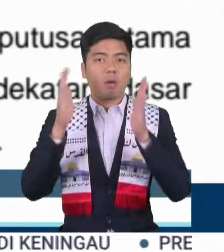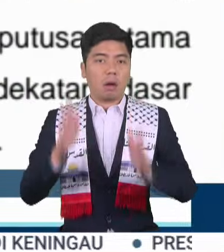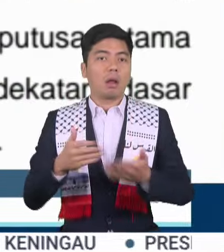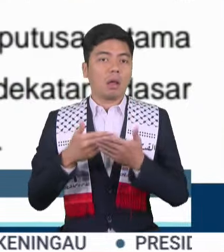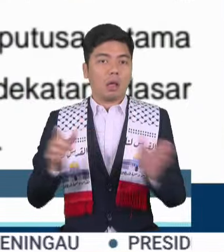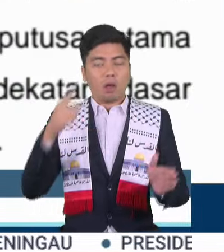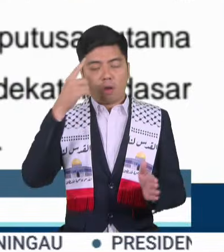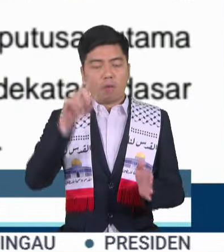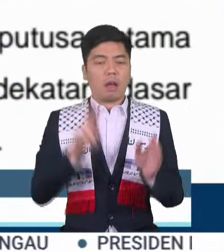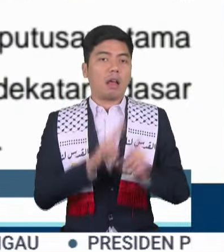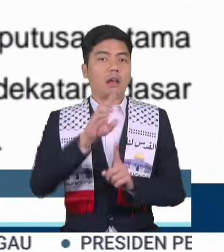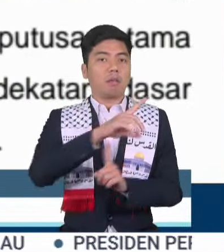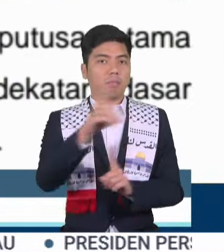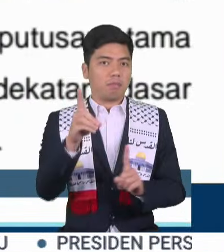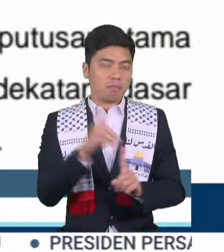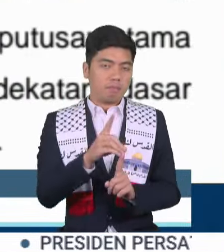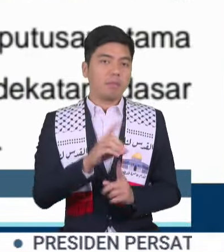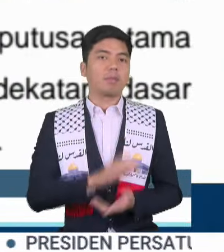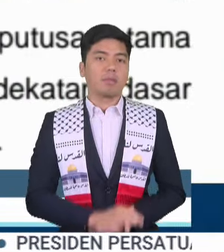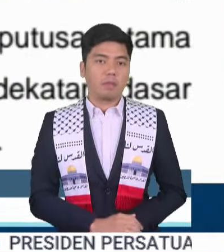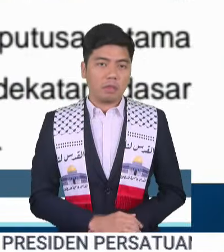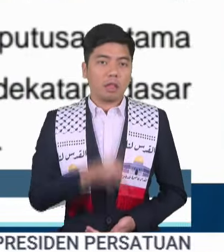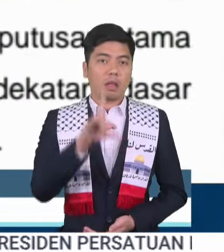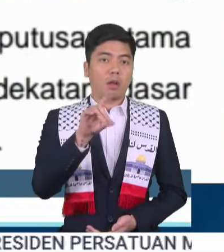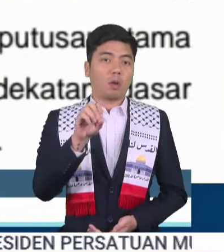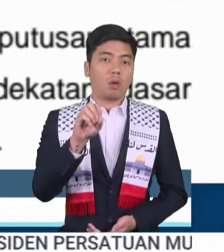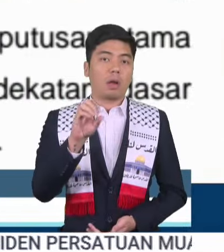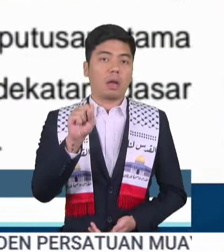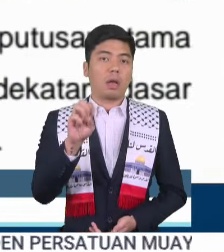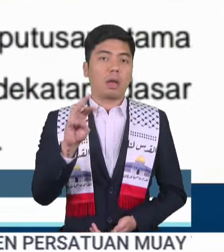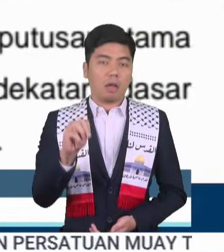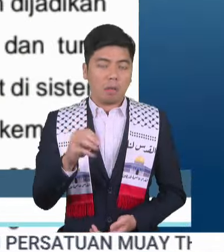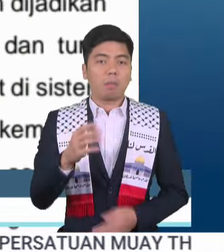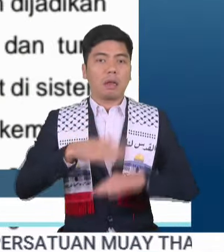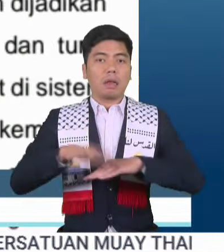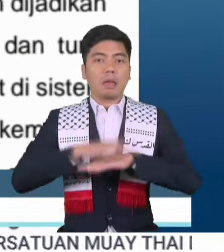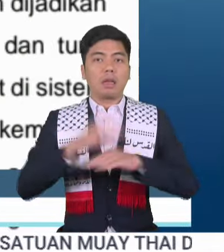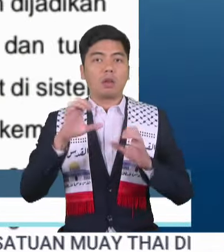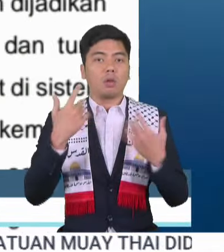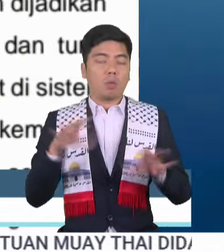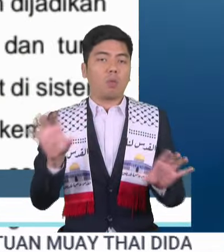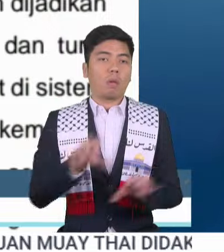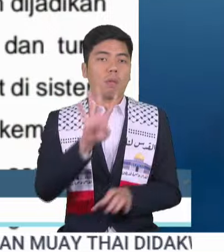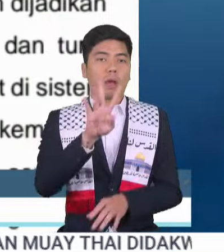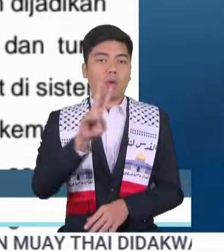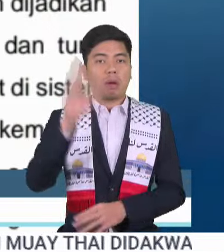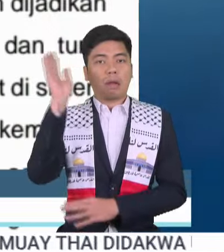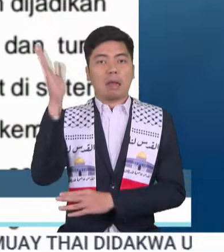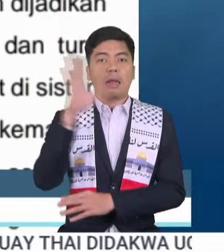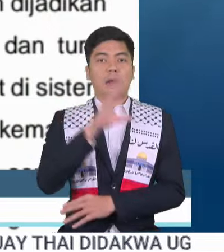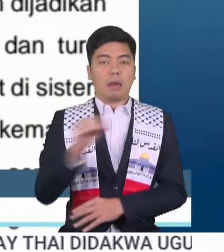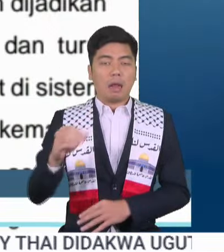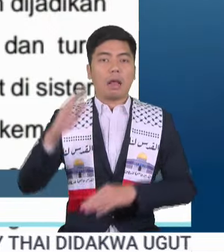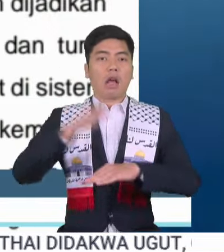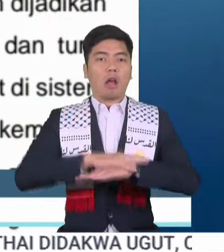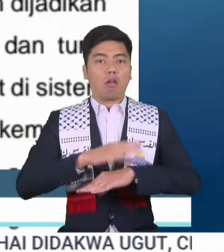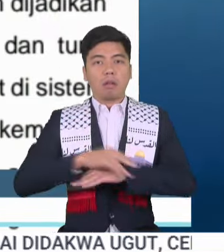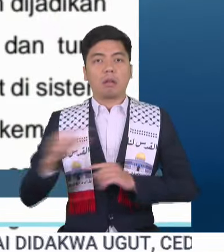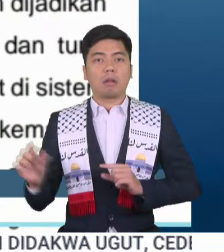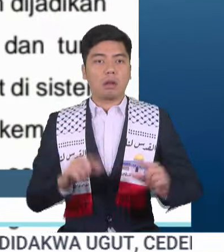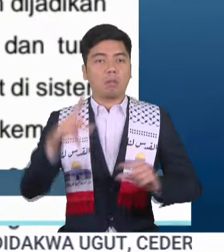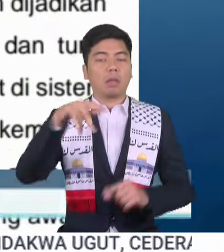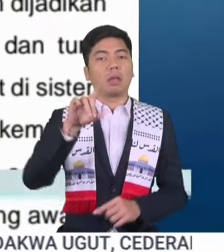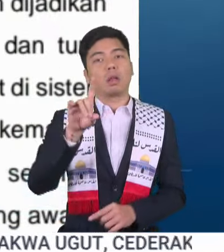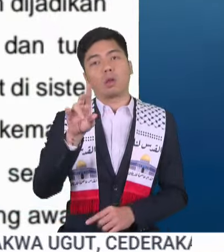maklumat individu dan isi rumah. Dawson Perlis turut mengadakan 42 sesi taklimat dan kaunter bergerak padu bersama agensi